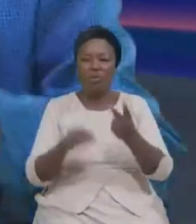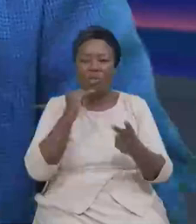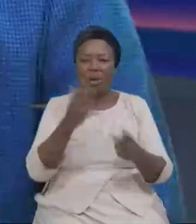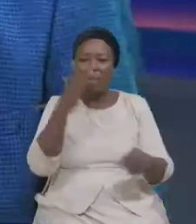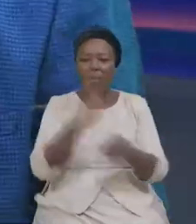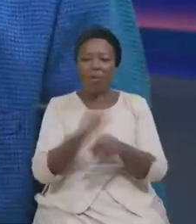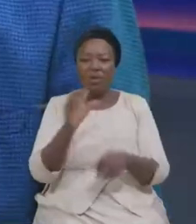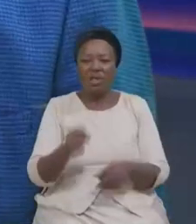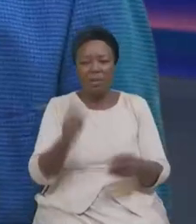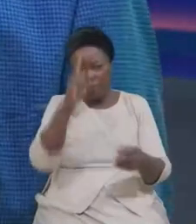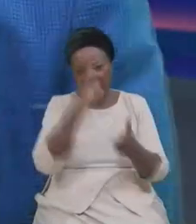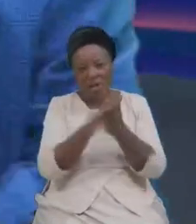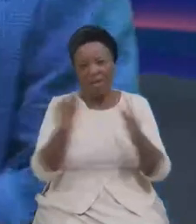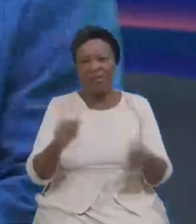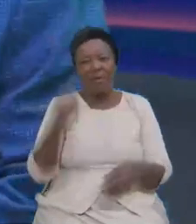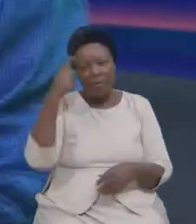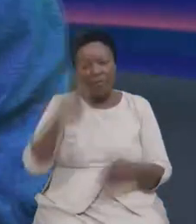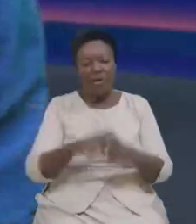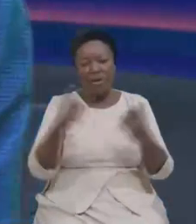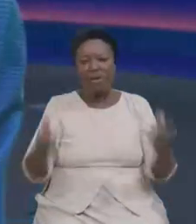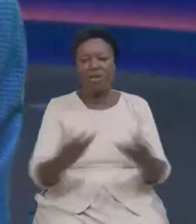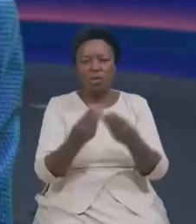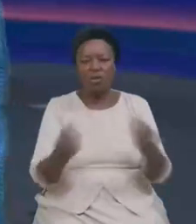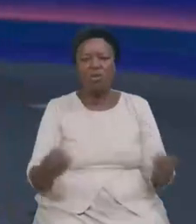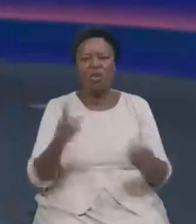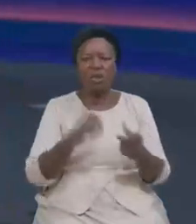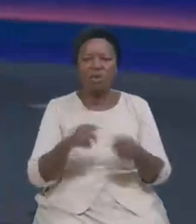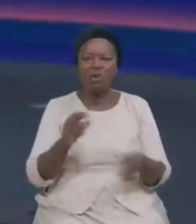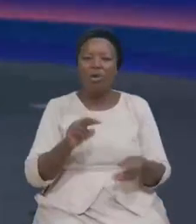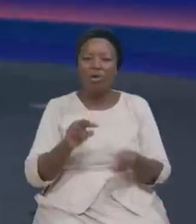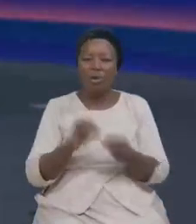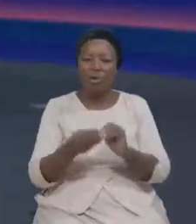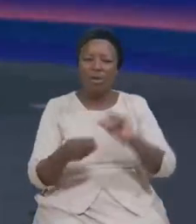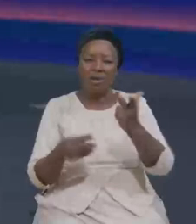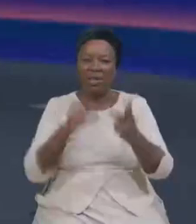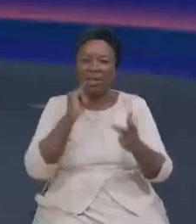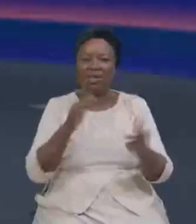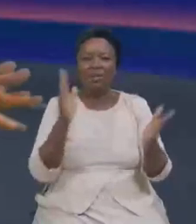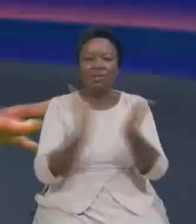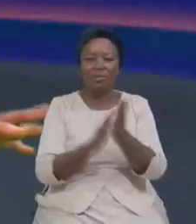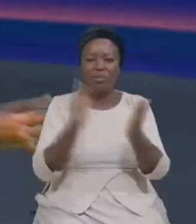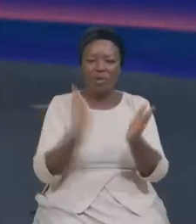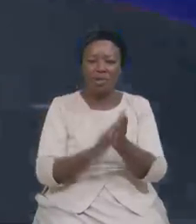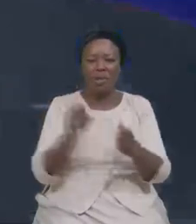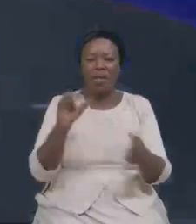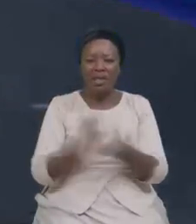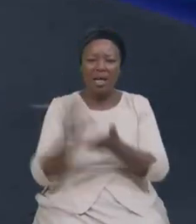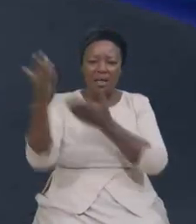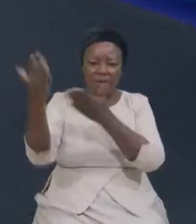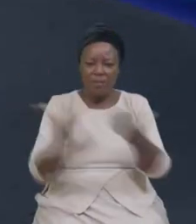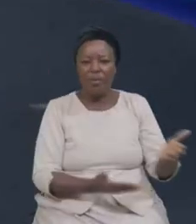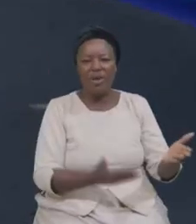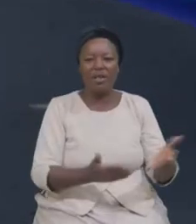multiples solutions. Et troisièmement, les louanges qui apportent les solutions